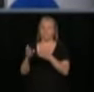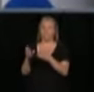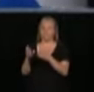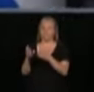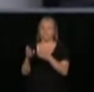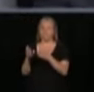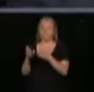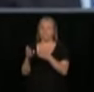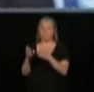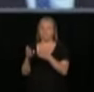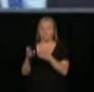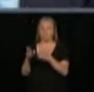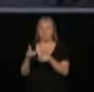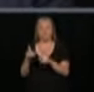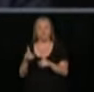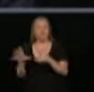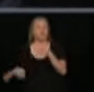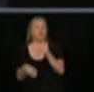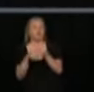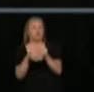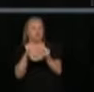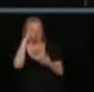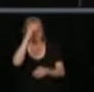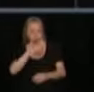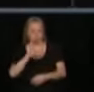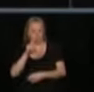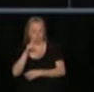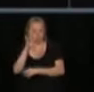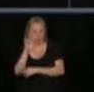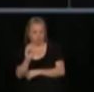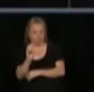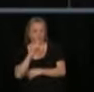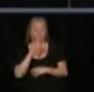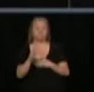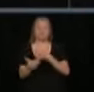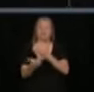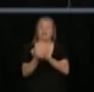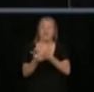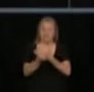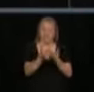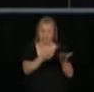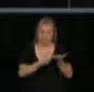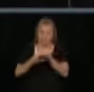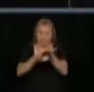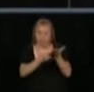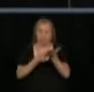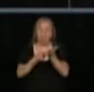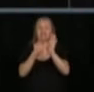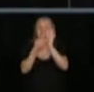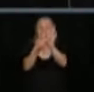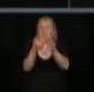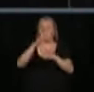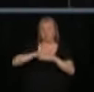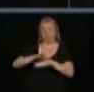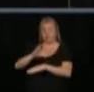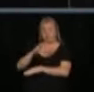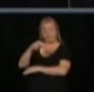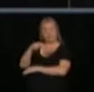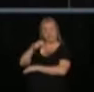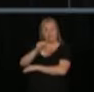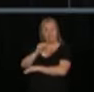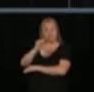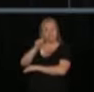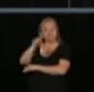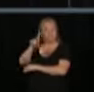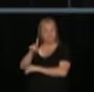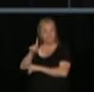Particulièrement, comme on a discuté ce matin, c'est toute la question dans les CHSLD puis dans nos institutions. Il a commencé à avoir des